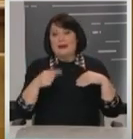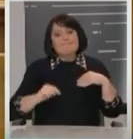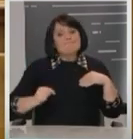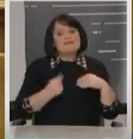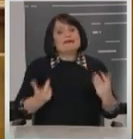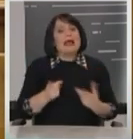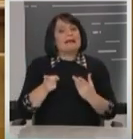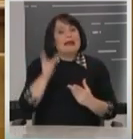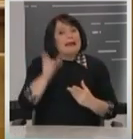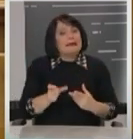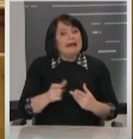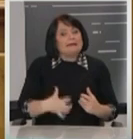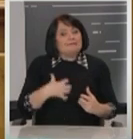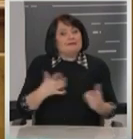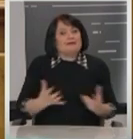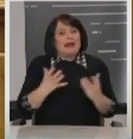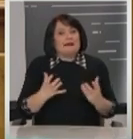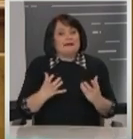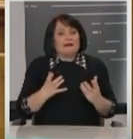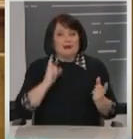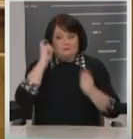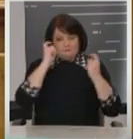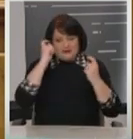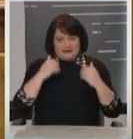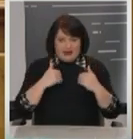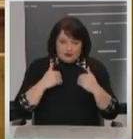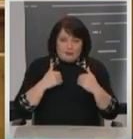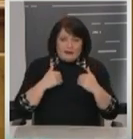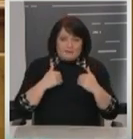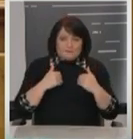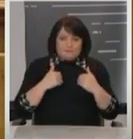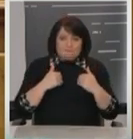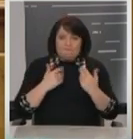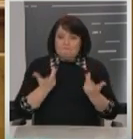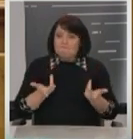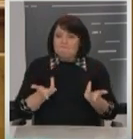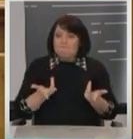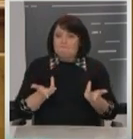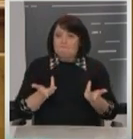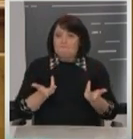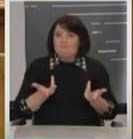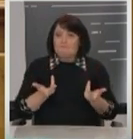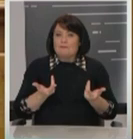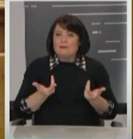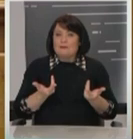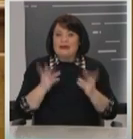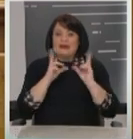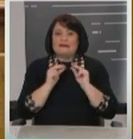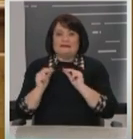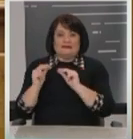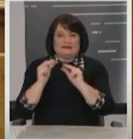ενοχλεί. Αλλά αλήθεια αναρωτιέμαι, κύριε Μητσοτάκη. Σε μια